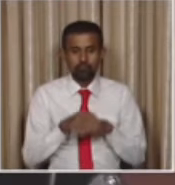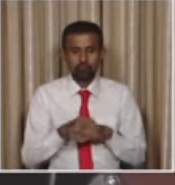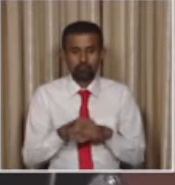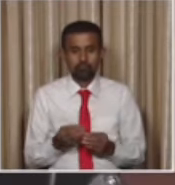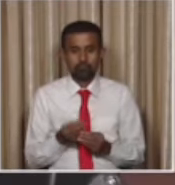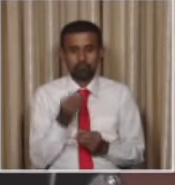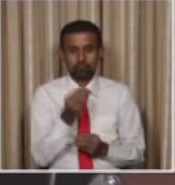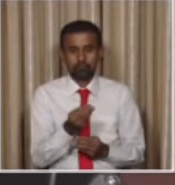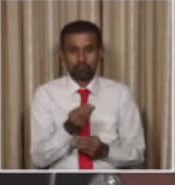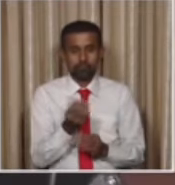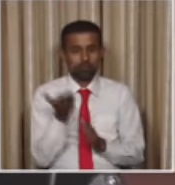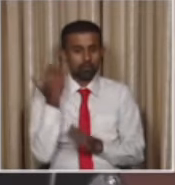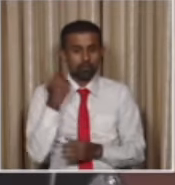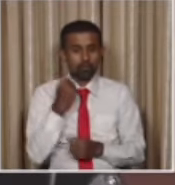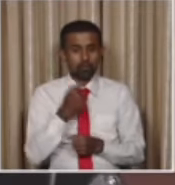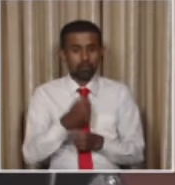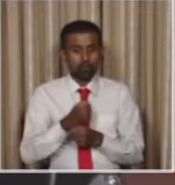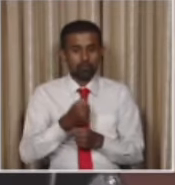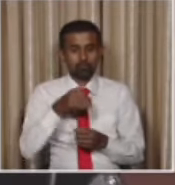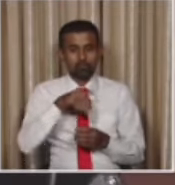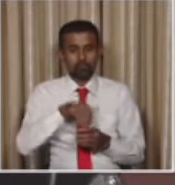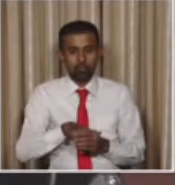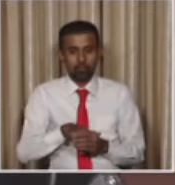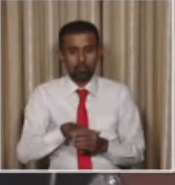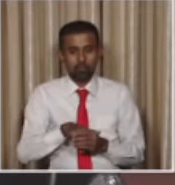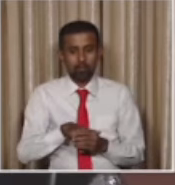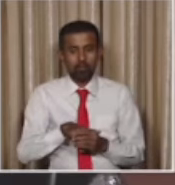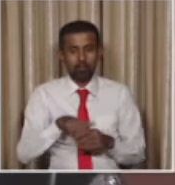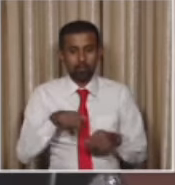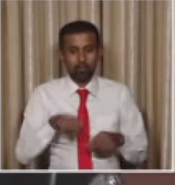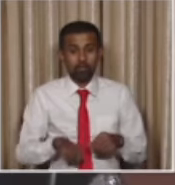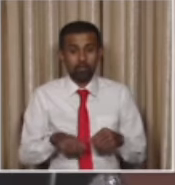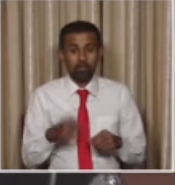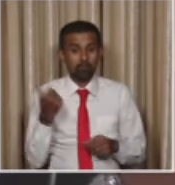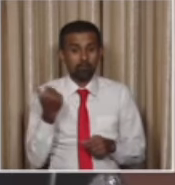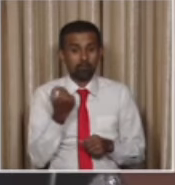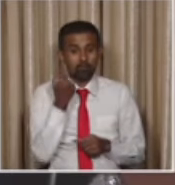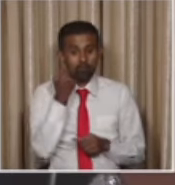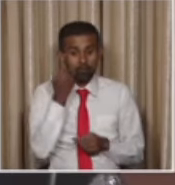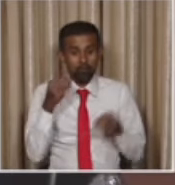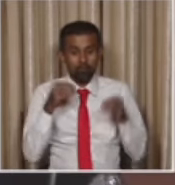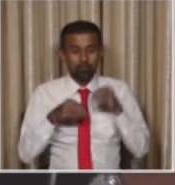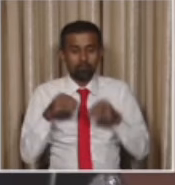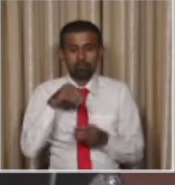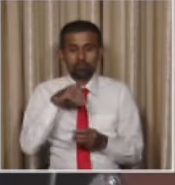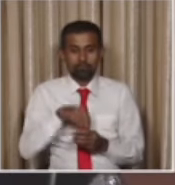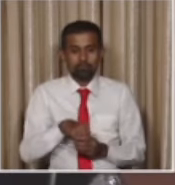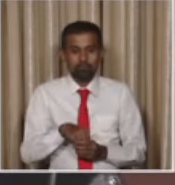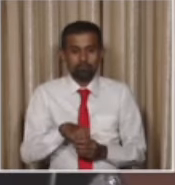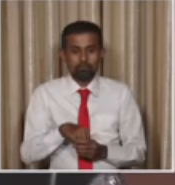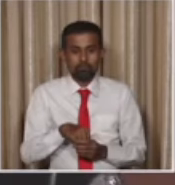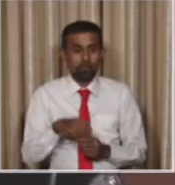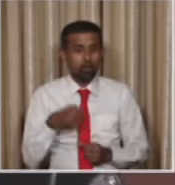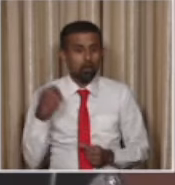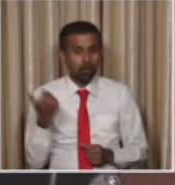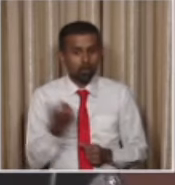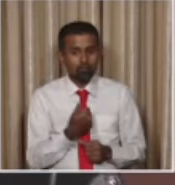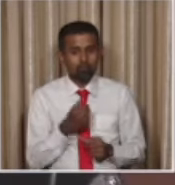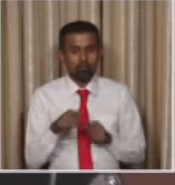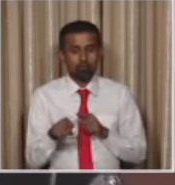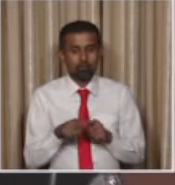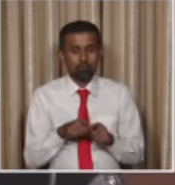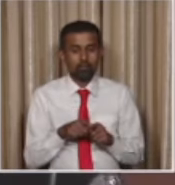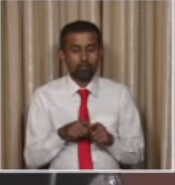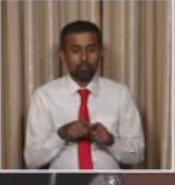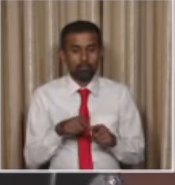පසුගිය යහපාලන රජයේ කාලේ ඉතාමත් නිර්මාණශීලීව ඒ වගේම අලුත් විදියට අපේ